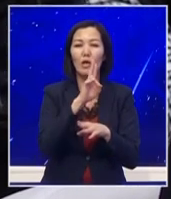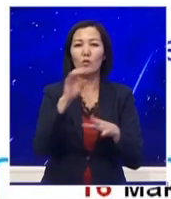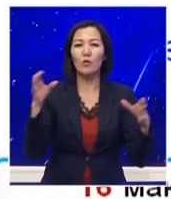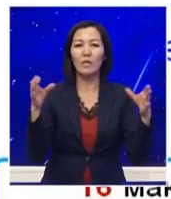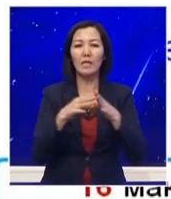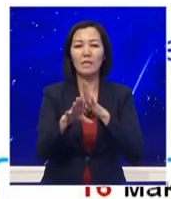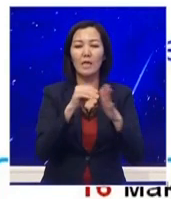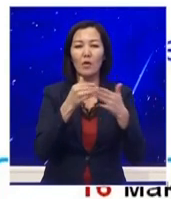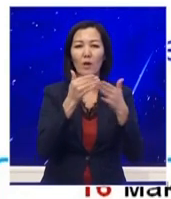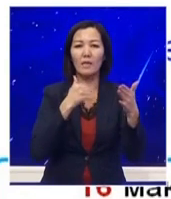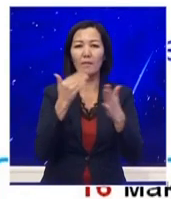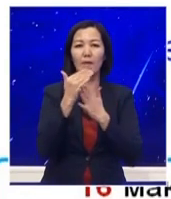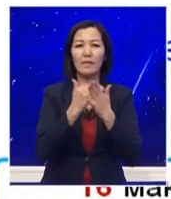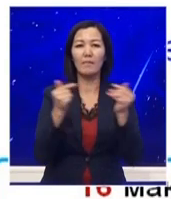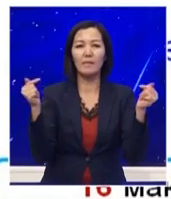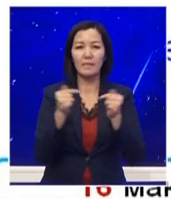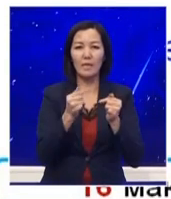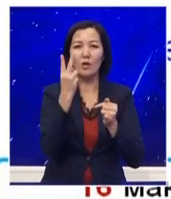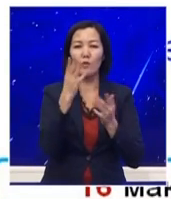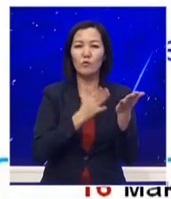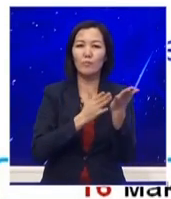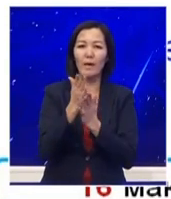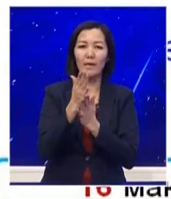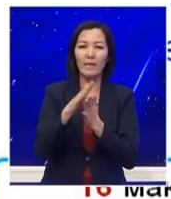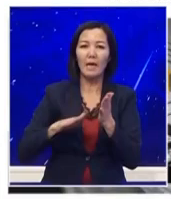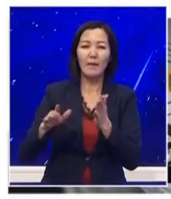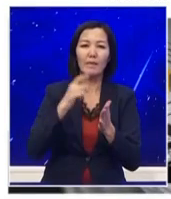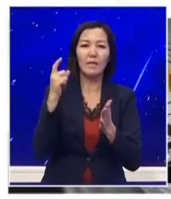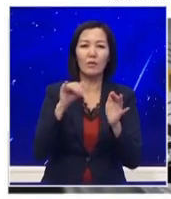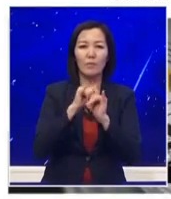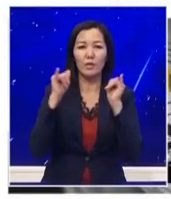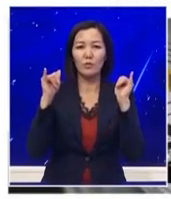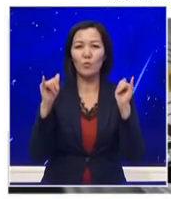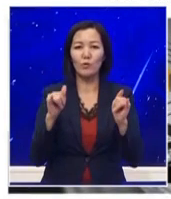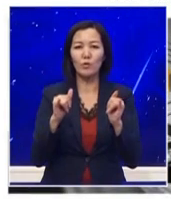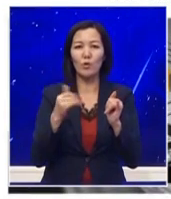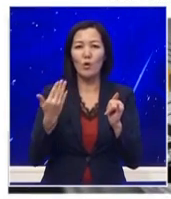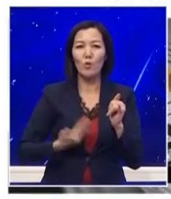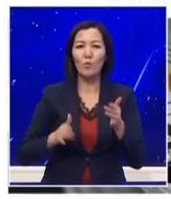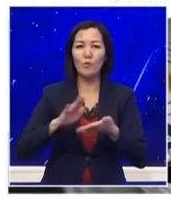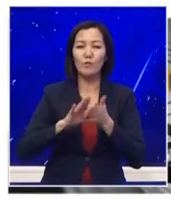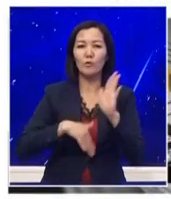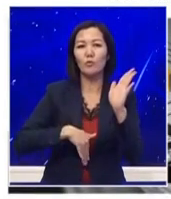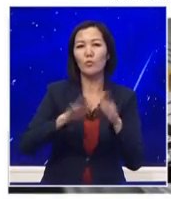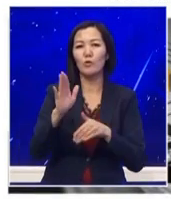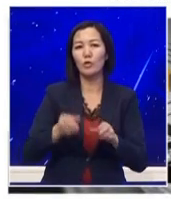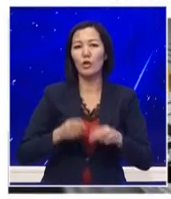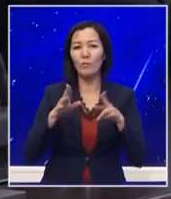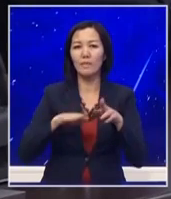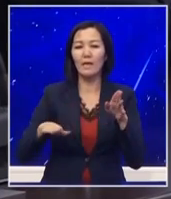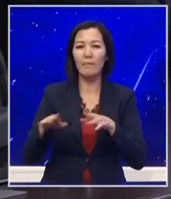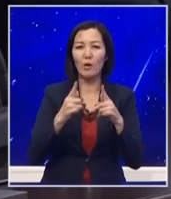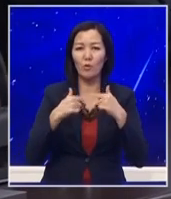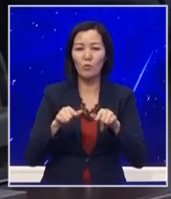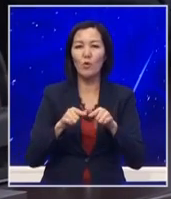орай Нұр Отанның сайлау алды бағдарламасына сай. Үш бағыты бар: аймақ экономикасын өсіру, өмір сүру үшін қолайлы және